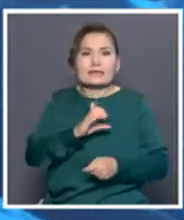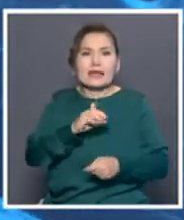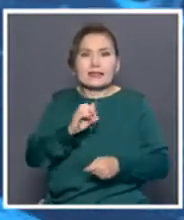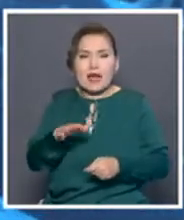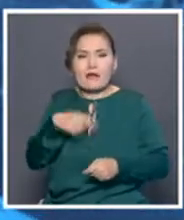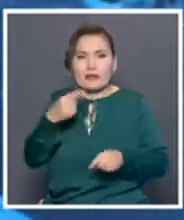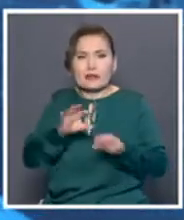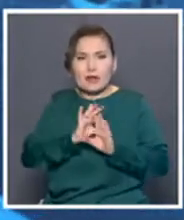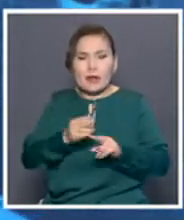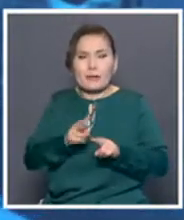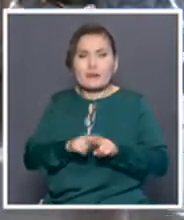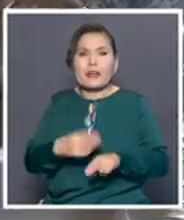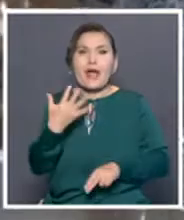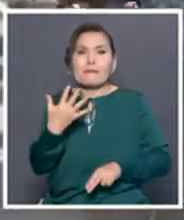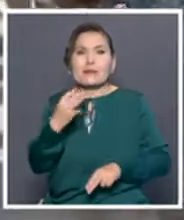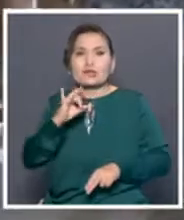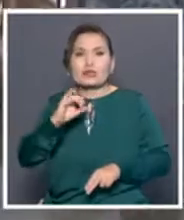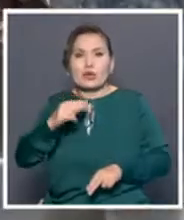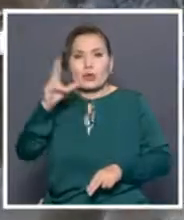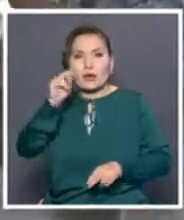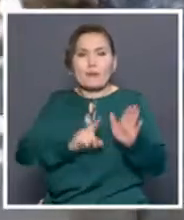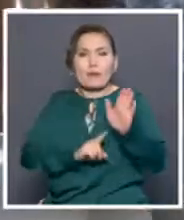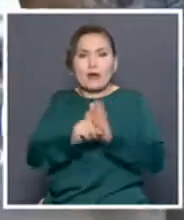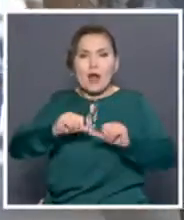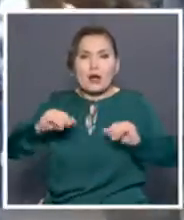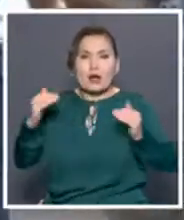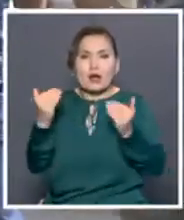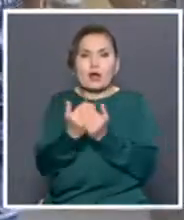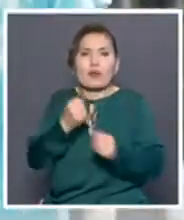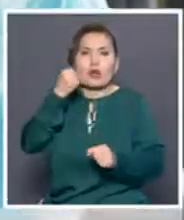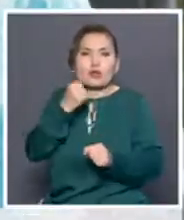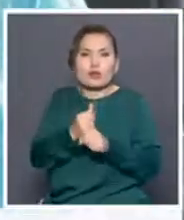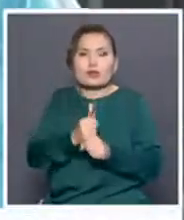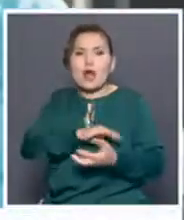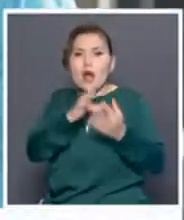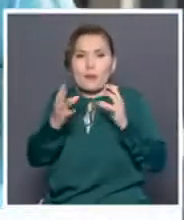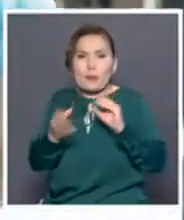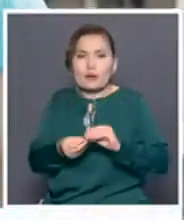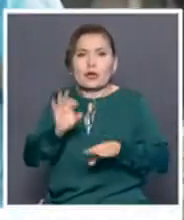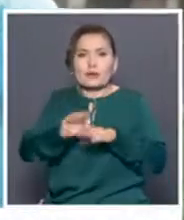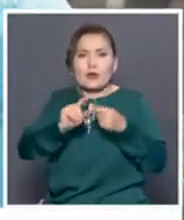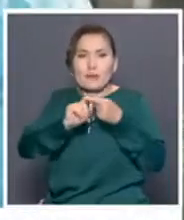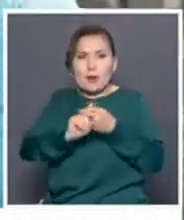есебінде айтты. 5-ші шілдеден карантин шаралары күшейтіліп, нәтижесінде инфекция жұқтыру өсімі